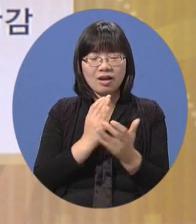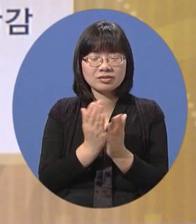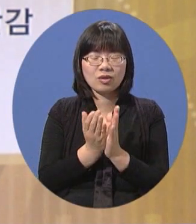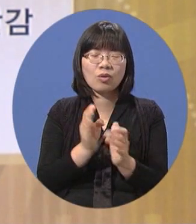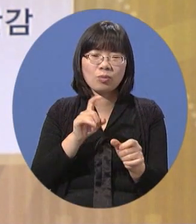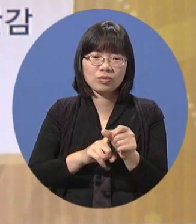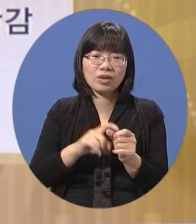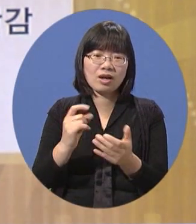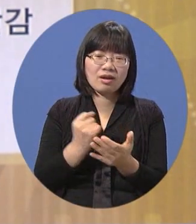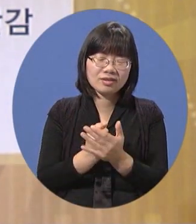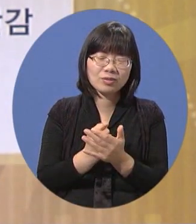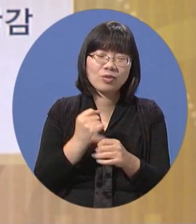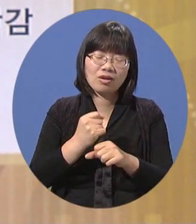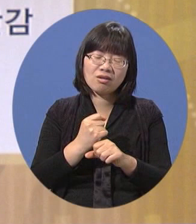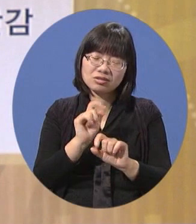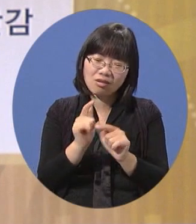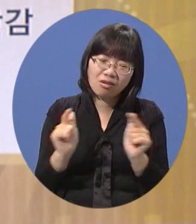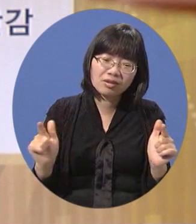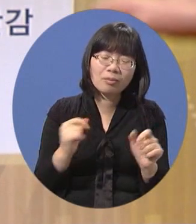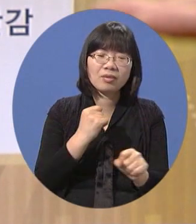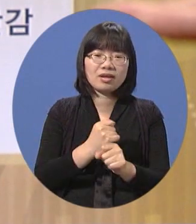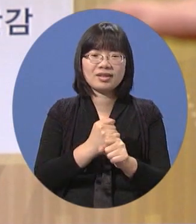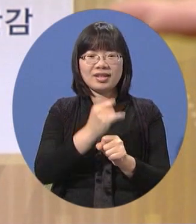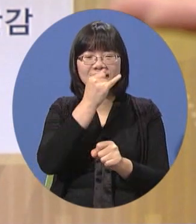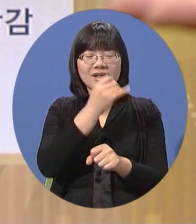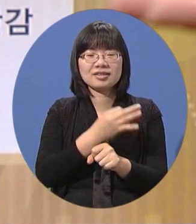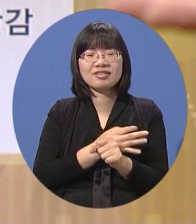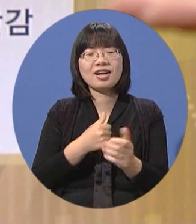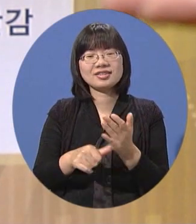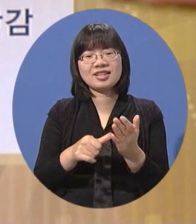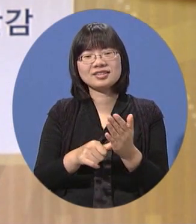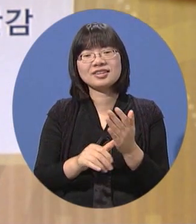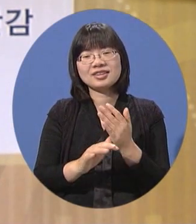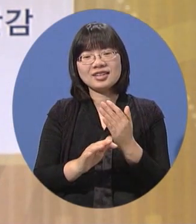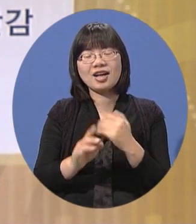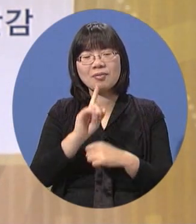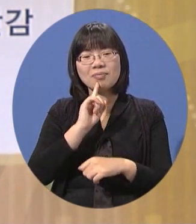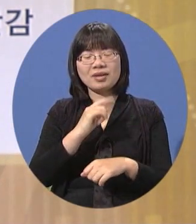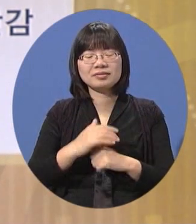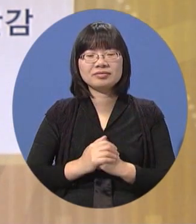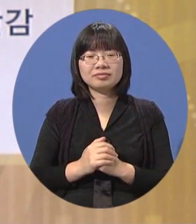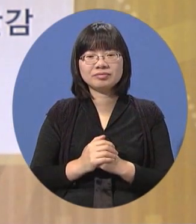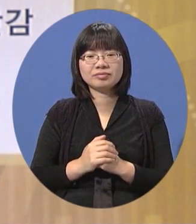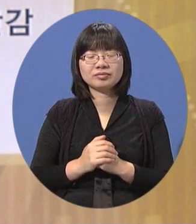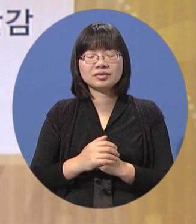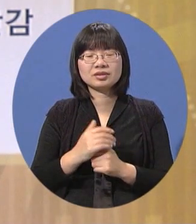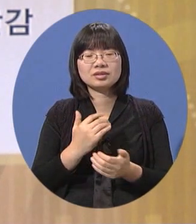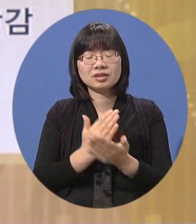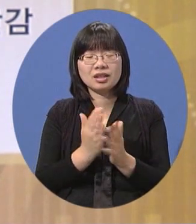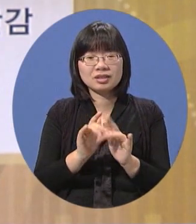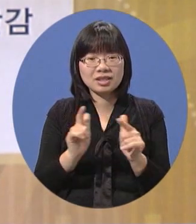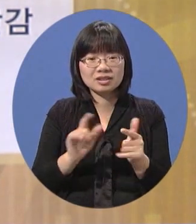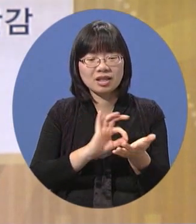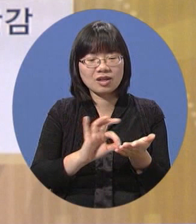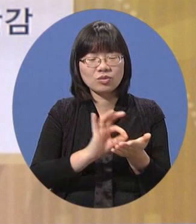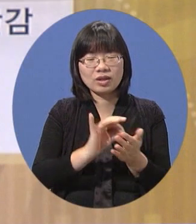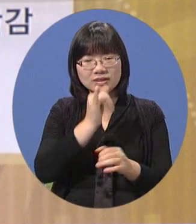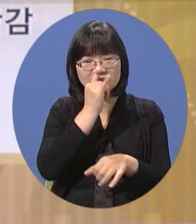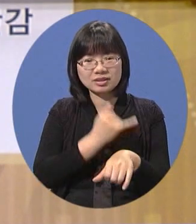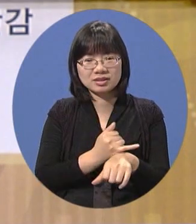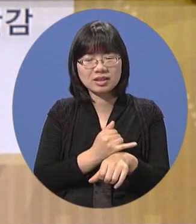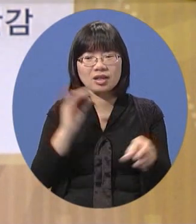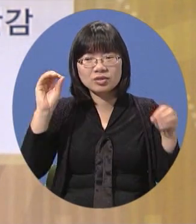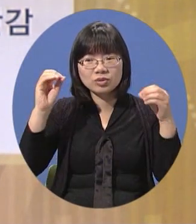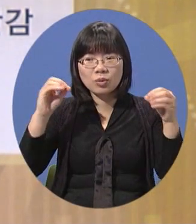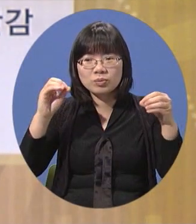용도로. 다양하게 만들어질 수 있는 그런 단순한 장난감. 그래야 상상력이 커지죠. 그렇죠. 그걸 가지고 다양하게 이제 네. 활용할 수 있는 그리고